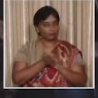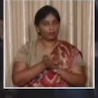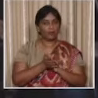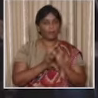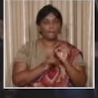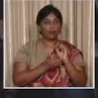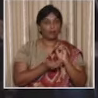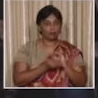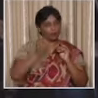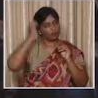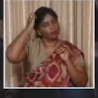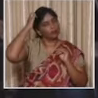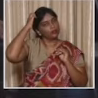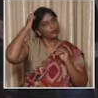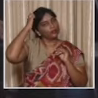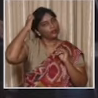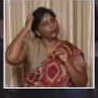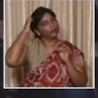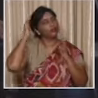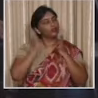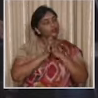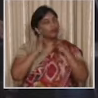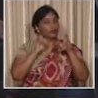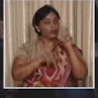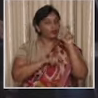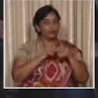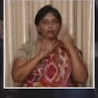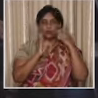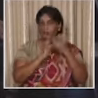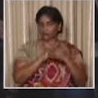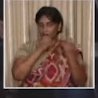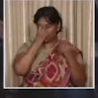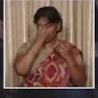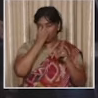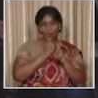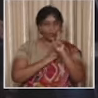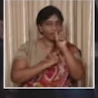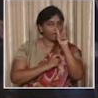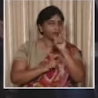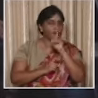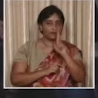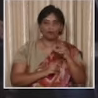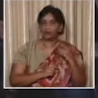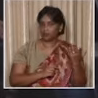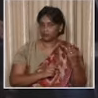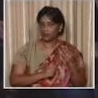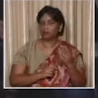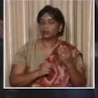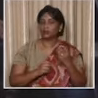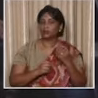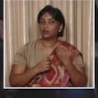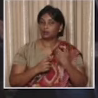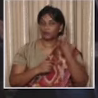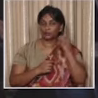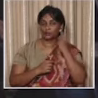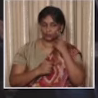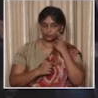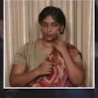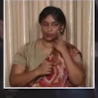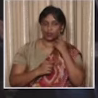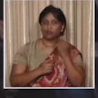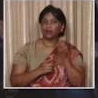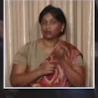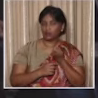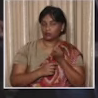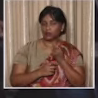मे पुद्गलिकांशे अति विशाल सेवक्यान वेनुवेन योदवल नह इक वचनयक कथा कल नह अभी दवा